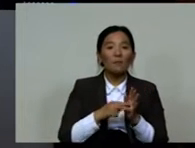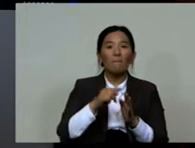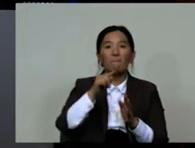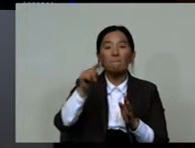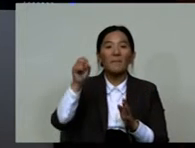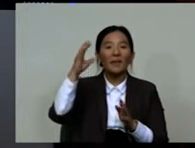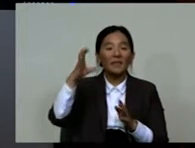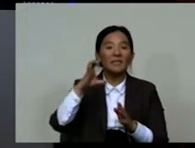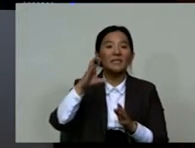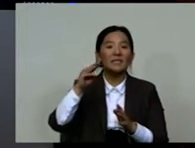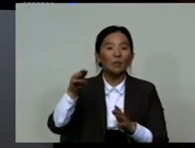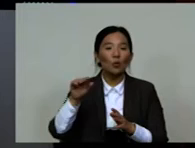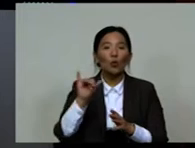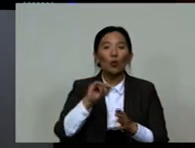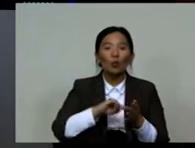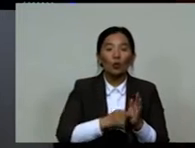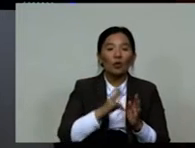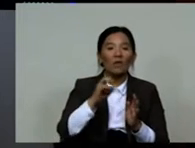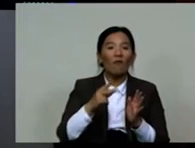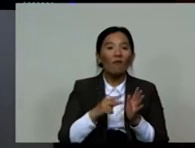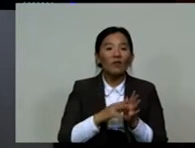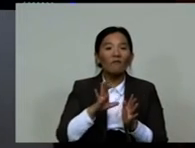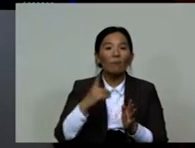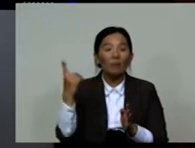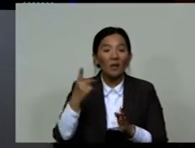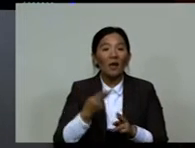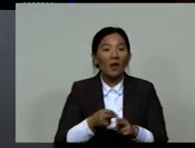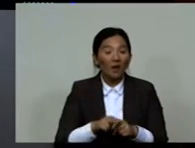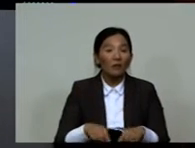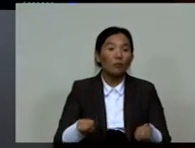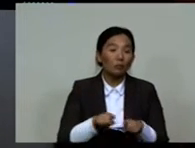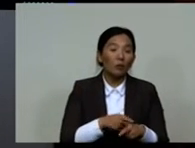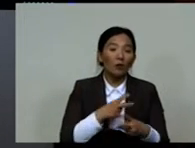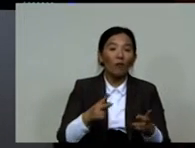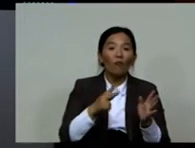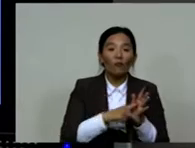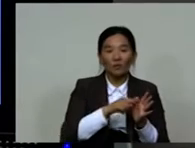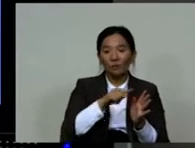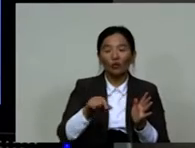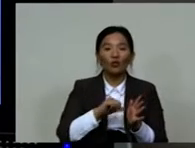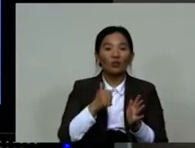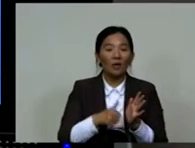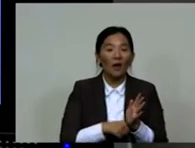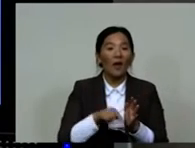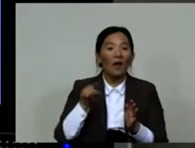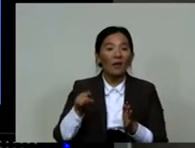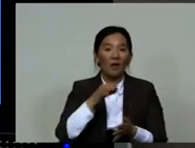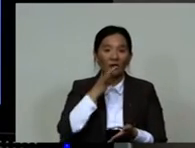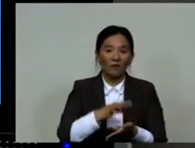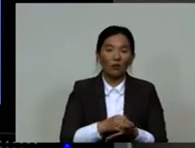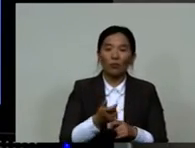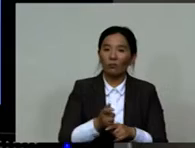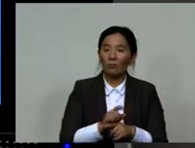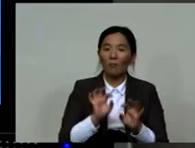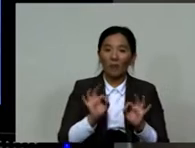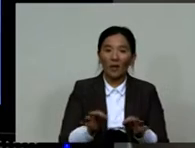степени умноженное на 8 в 1, это и будет 8 16. Значит, этот ответ правильный.